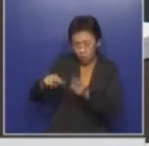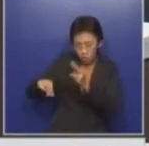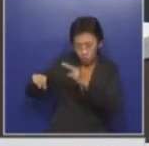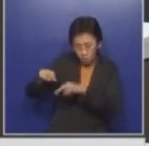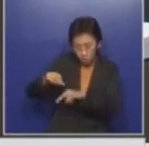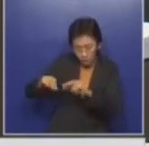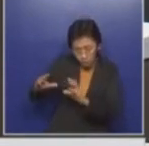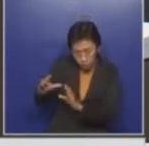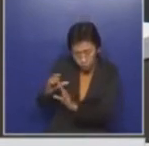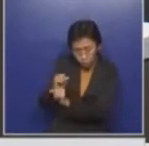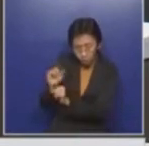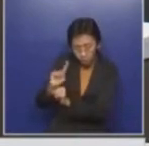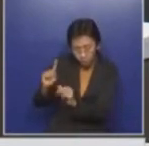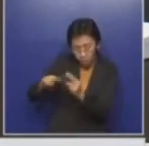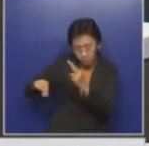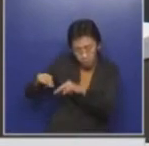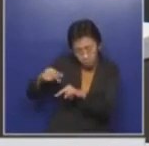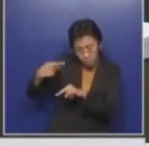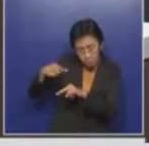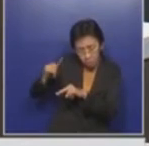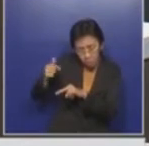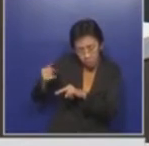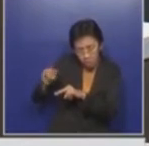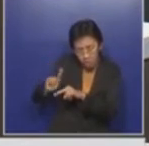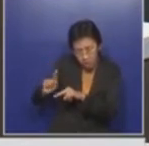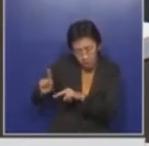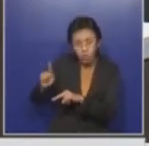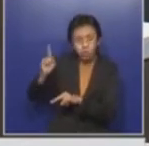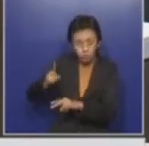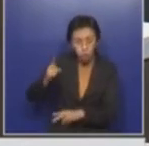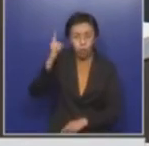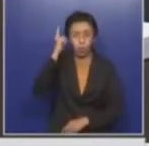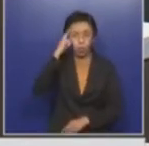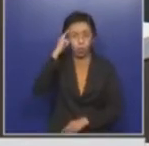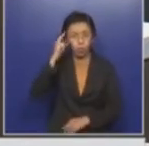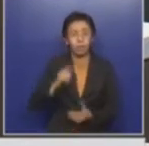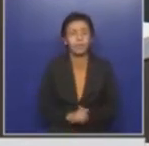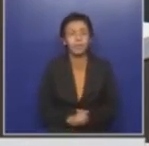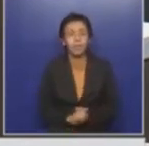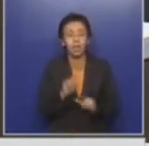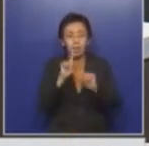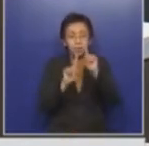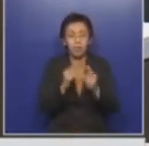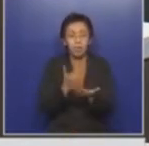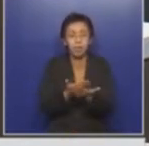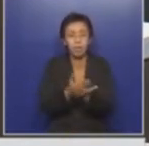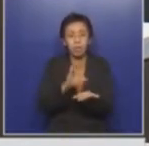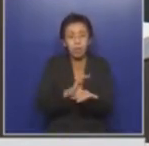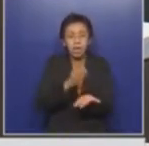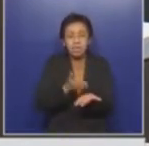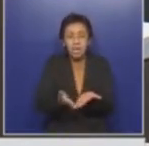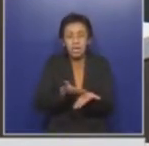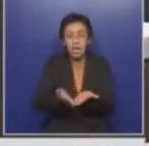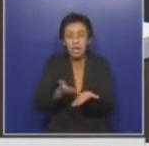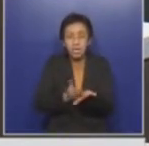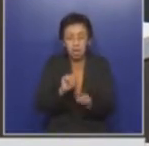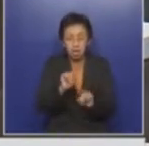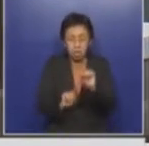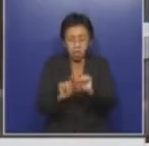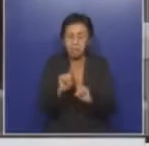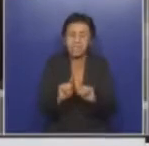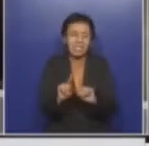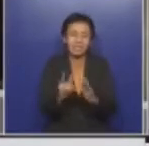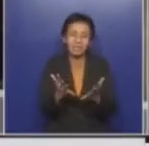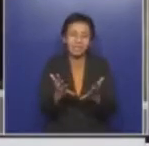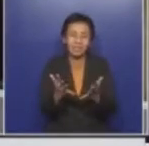ไรครับท่านประธานครับตรงนี้เป็นเรื่องใหญ่มากนะครับไม่อย่างนั้นแล้วการประเมินผลของการใช้งบประมาณของประเทศเนี่ยมันเกิดขึ้นไม่ได้ครับ